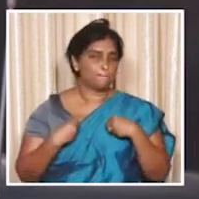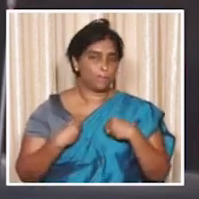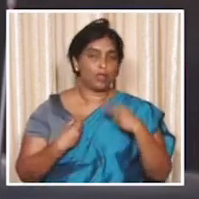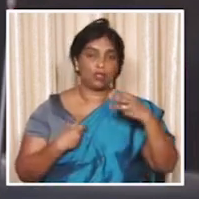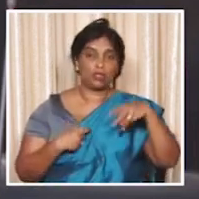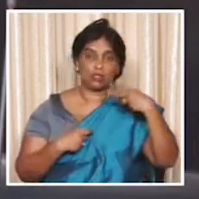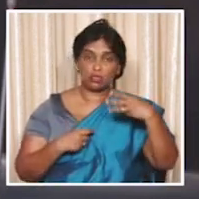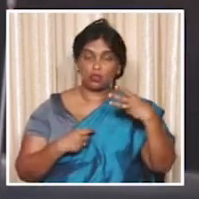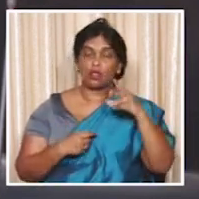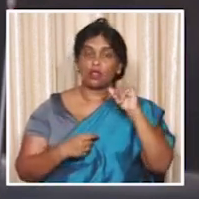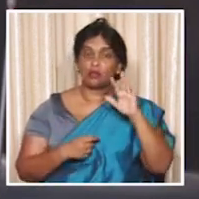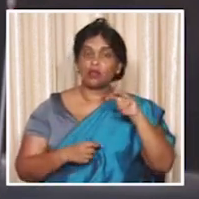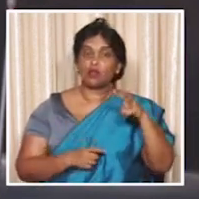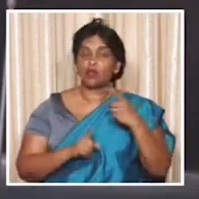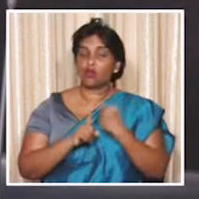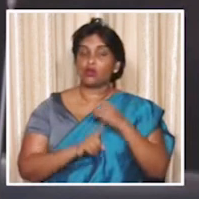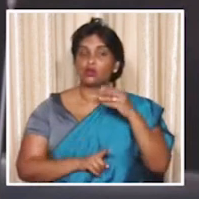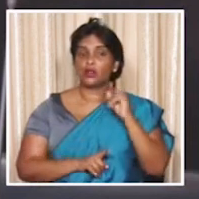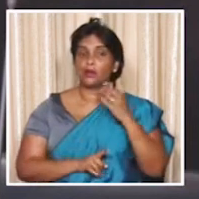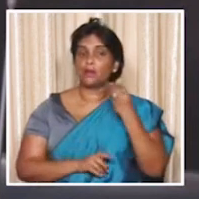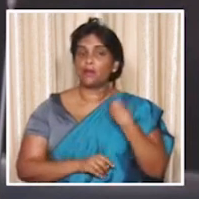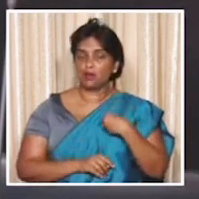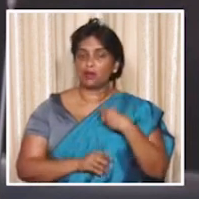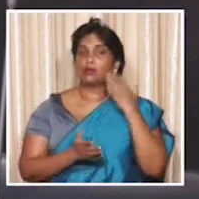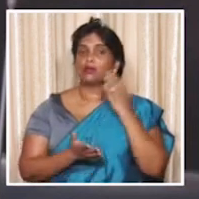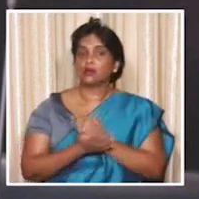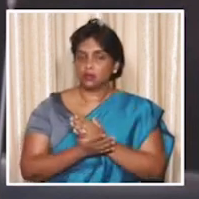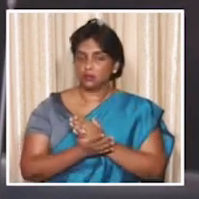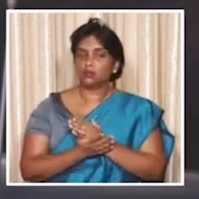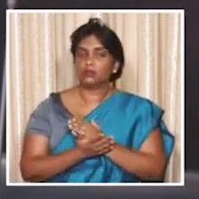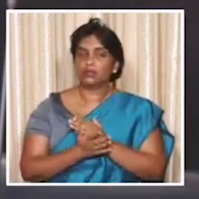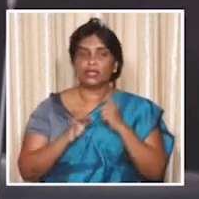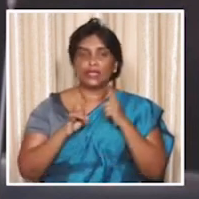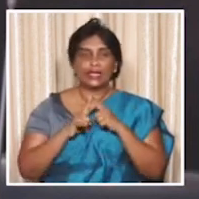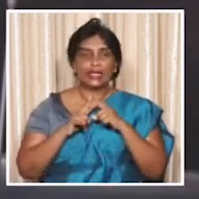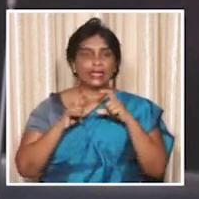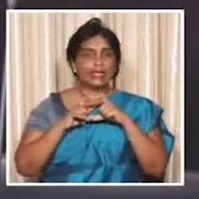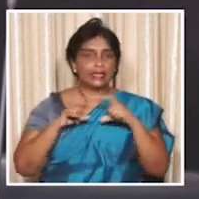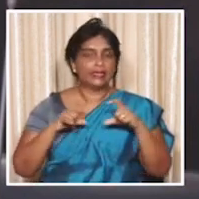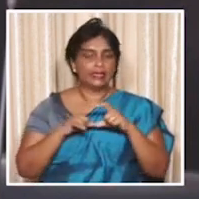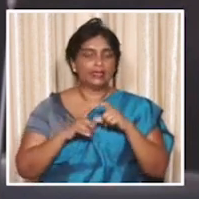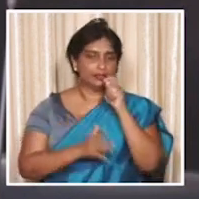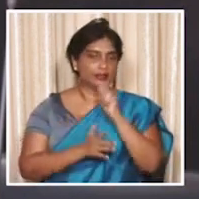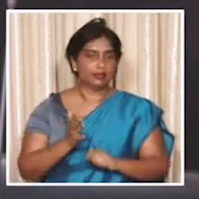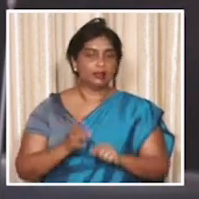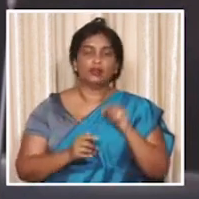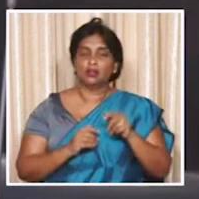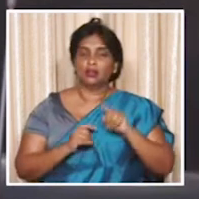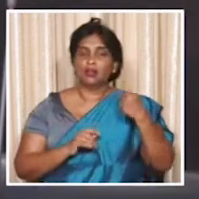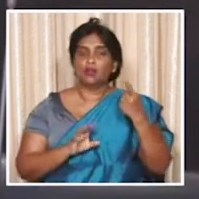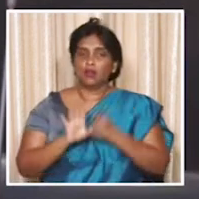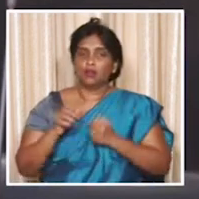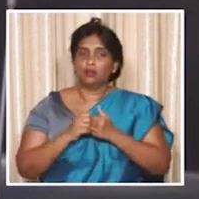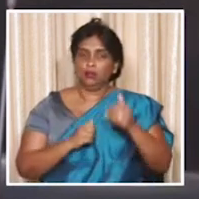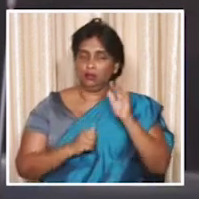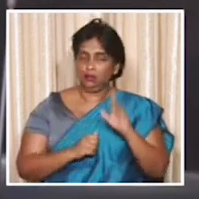දවස් 365ට කෝටි 365ක් අලාභයි. ඒක නතර කරන්න තියෙන්නේ ඊ ටිකටින් ක්‍රමයක් ඇතිකරන එක පමණයි. ඒක අපි ලබන